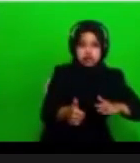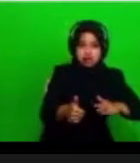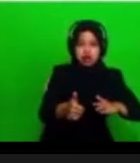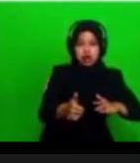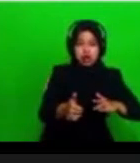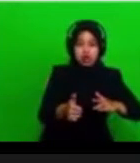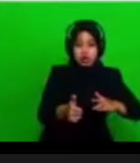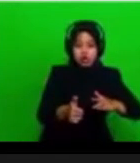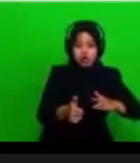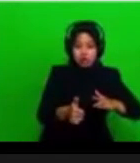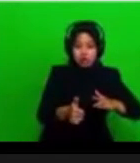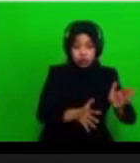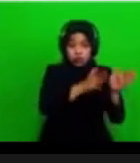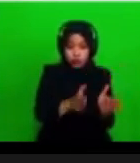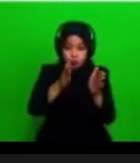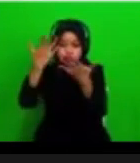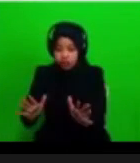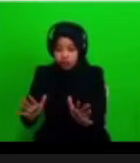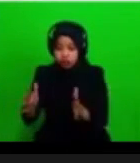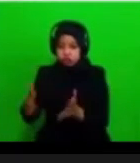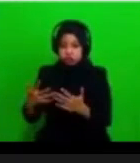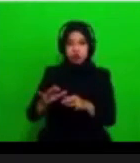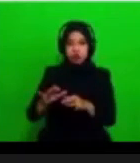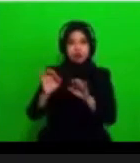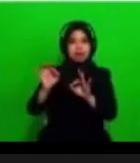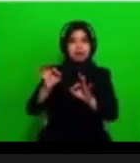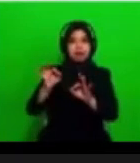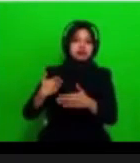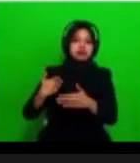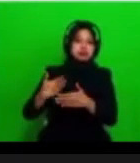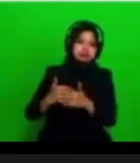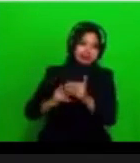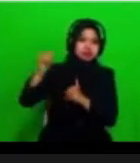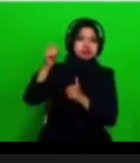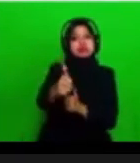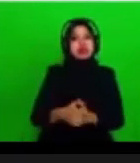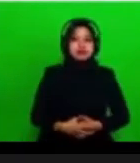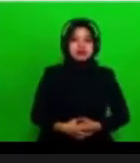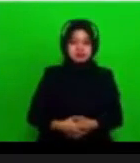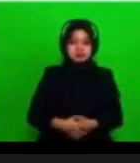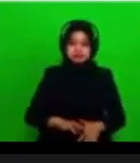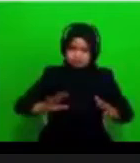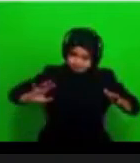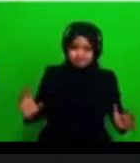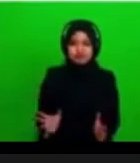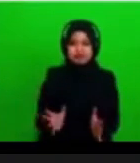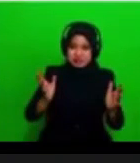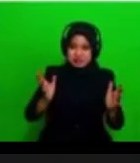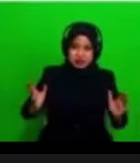platform. Nah, semakin kita akan tuntaskan, memang pendidikan tinggi harus kita tingkatkan juga. Kemudian dorong pembelajaran